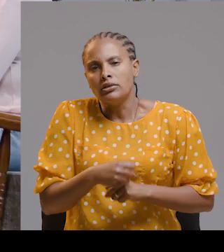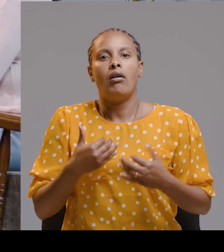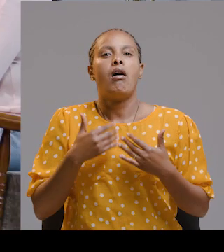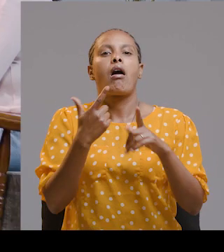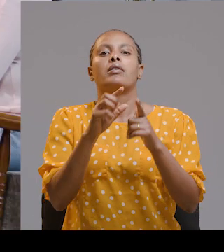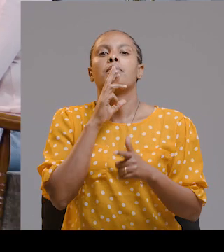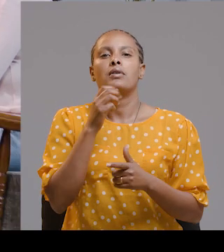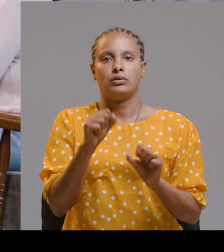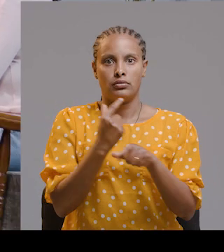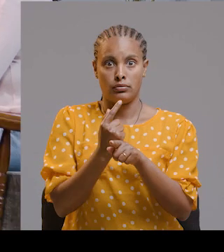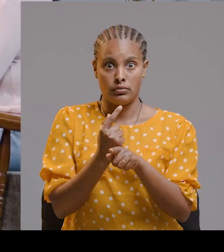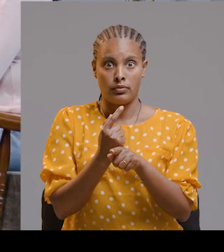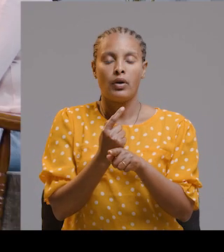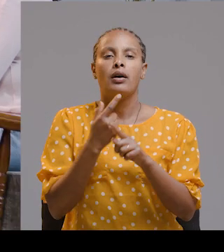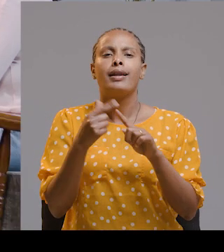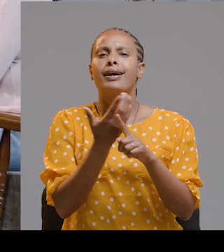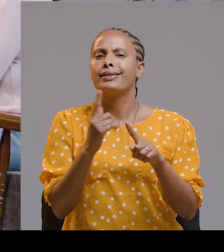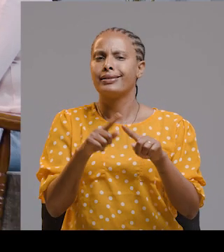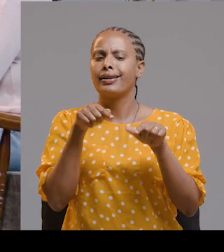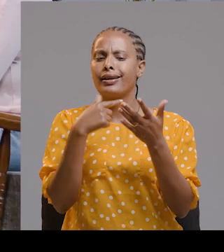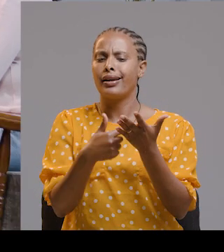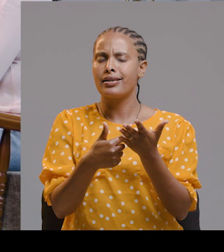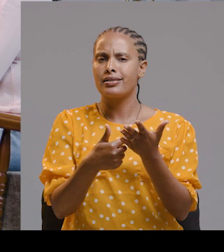اگر دامیوش ناتشو. نگرگنیه